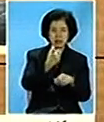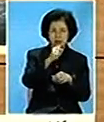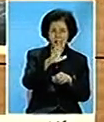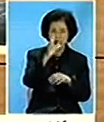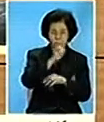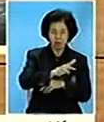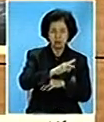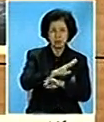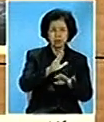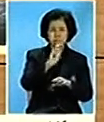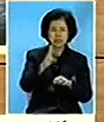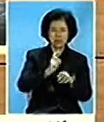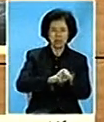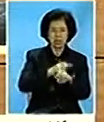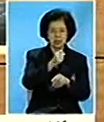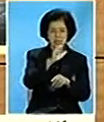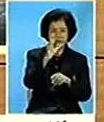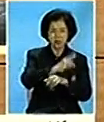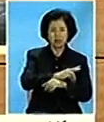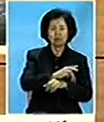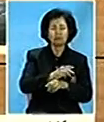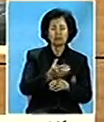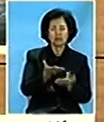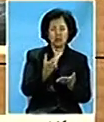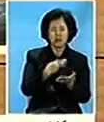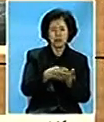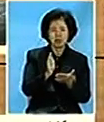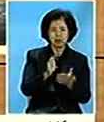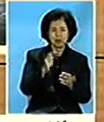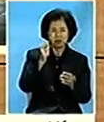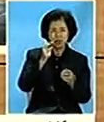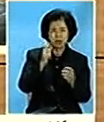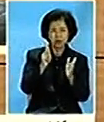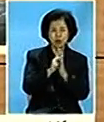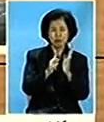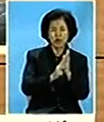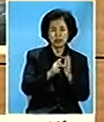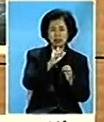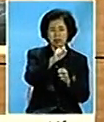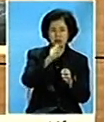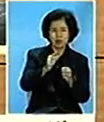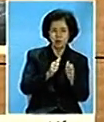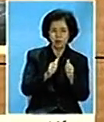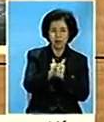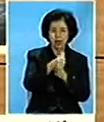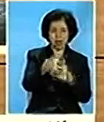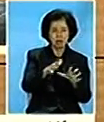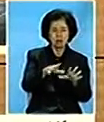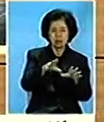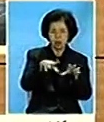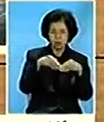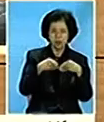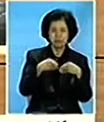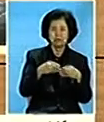หากว่าเราไม่ใช้เวลา15 วันนั้นได้เป็นประโยชน์แล้วเราถือว่ากฎหมายที่ผ่านมาโดยสภาผู้แทนราษฎรนั้นเรายอมรับและยอมให้ผ่านไป